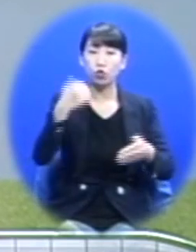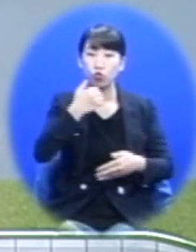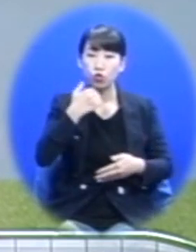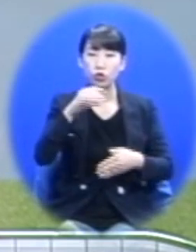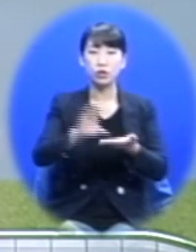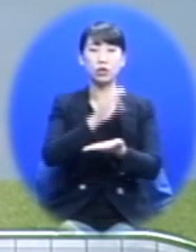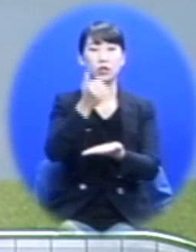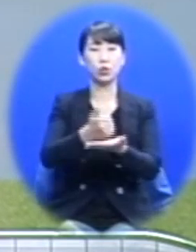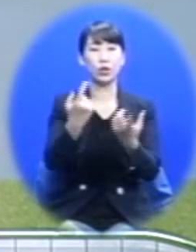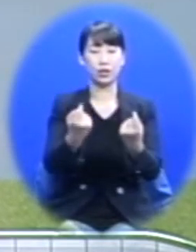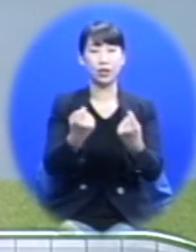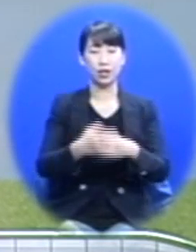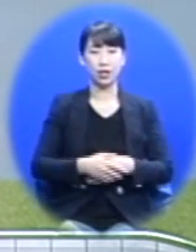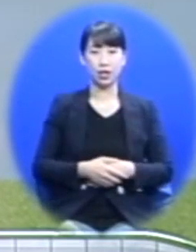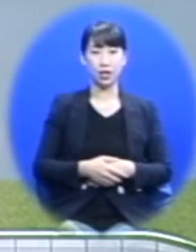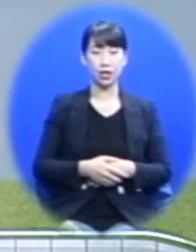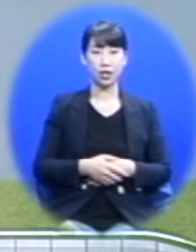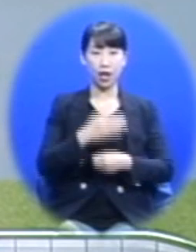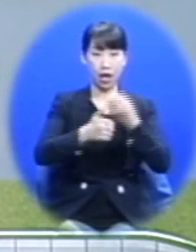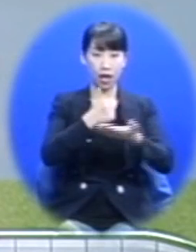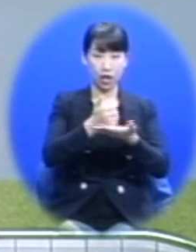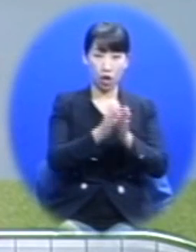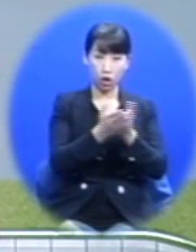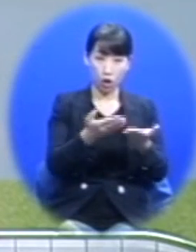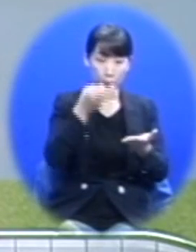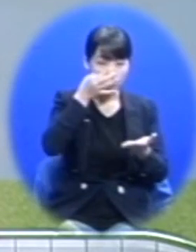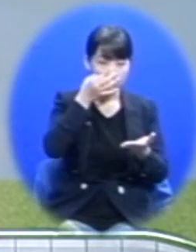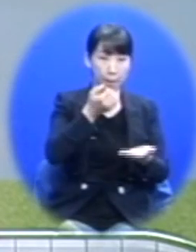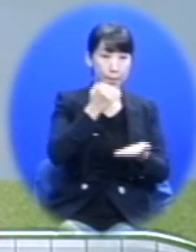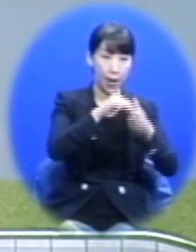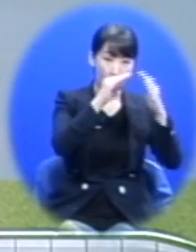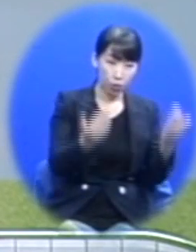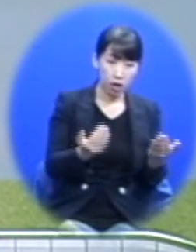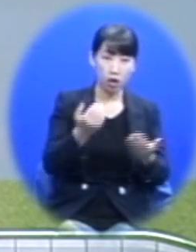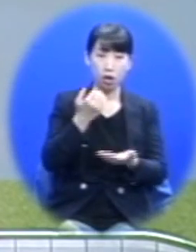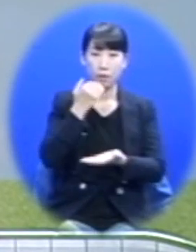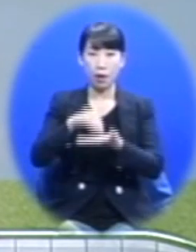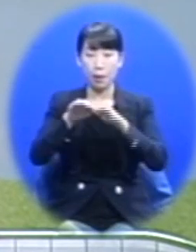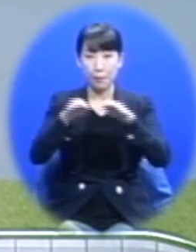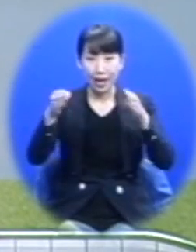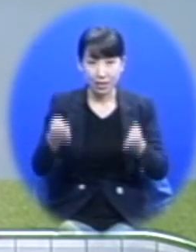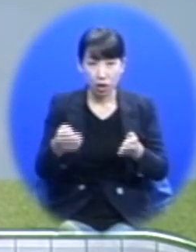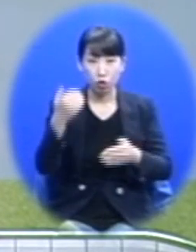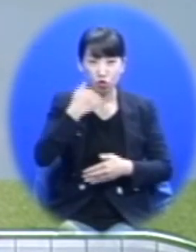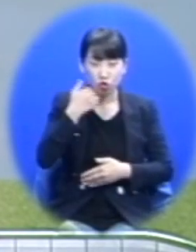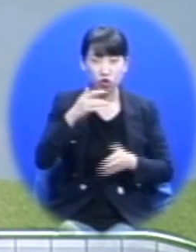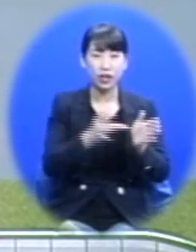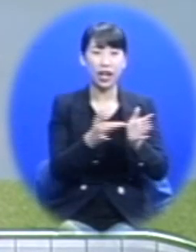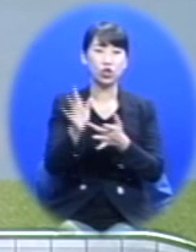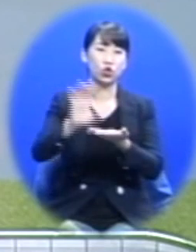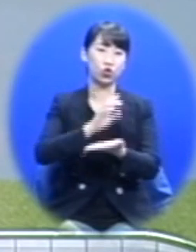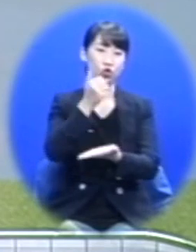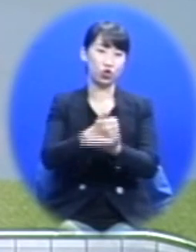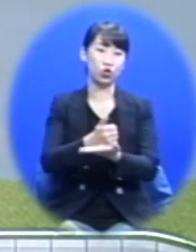성경의 반석이라고, 바위라고 그렇게 표현된 것은 예수 그리스도를 예표하는 표현일 때가 많습니다.